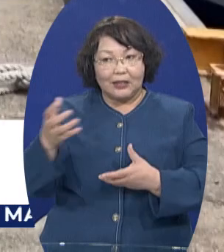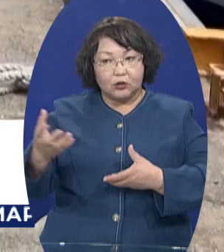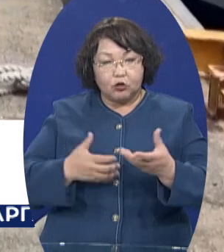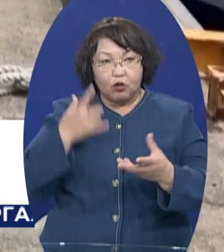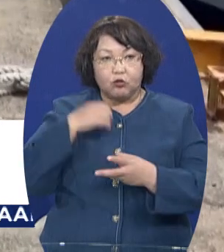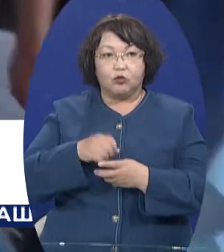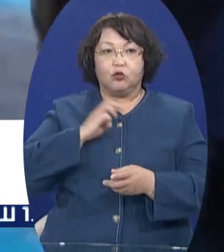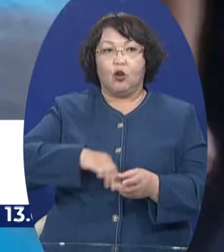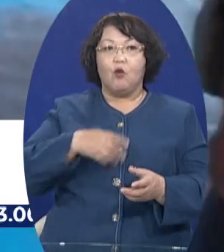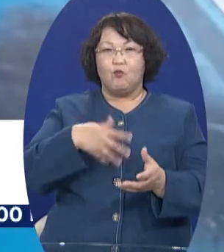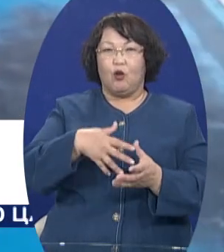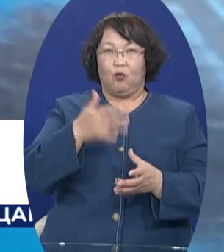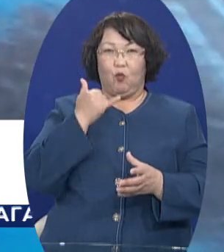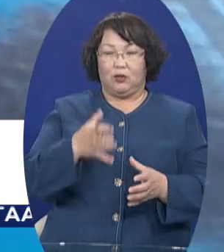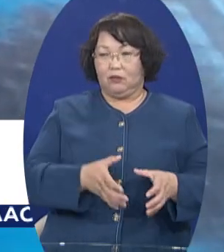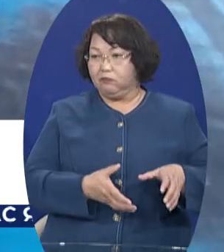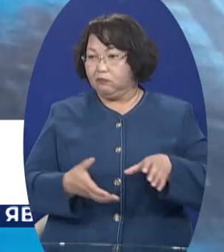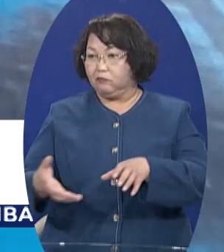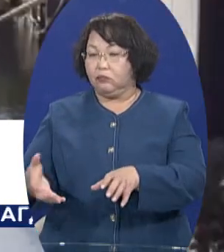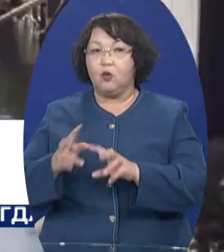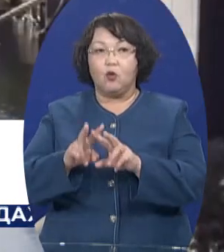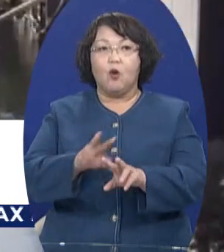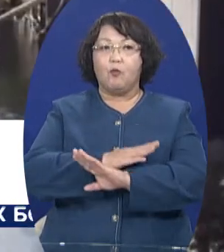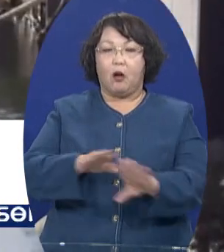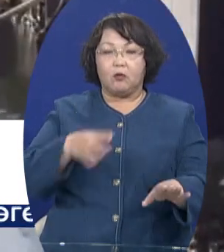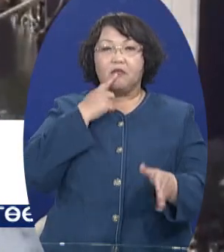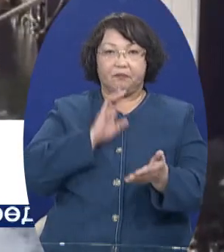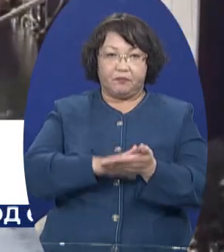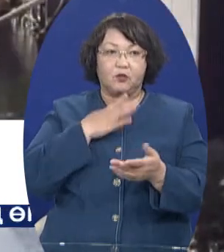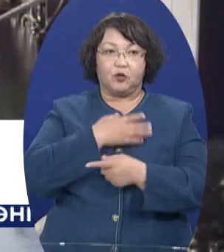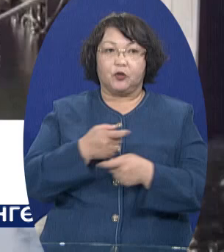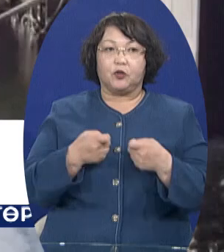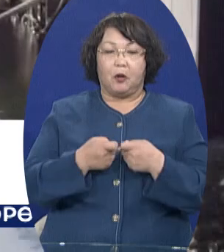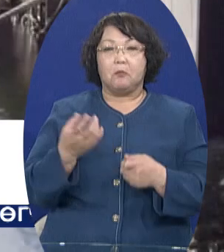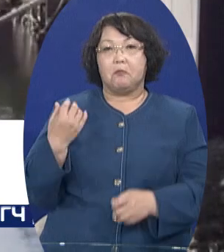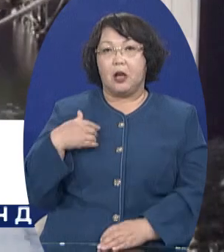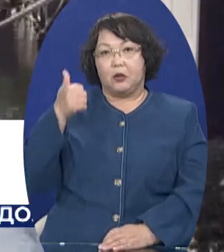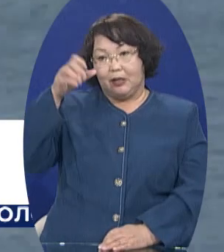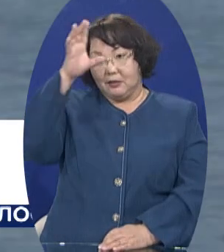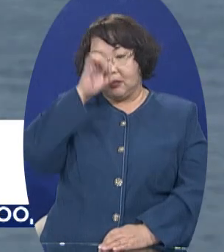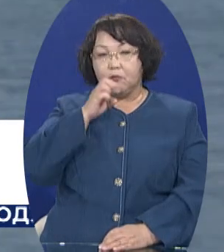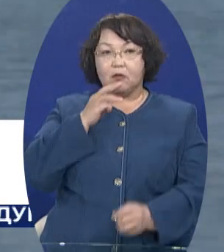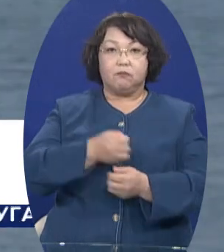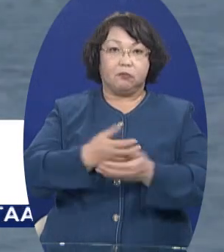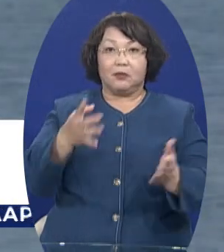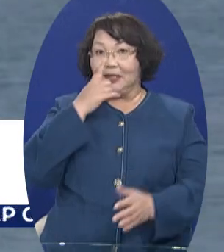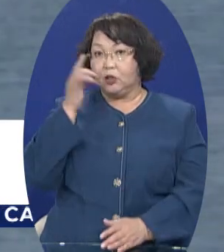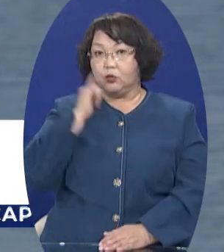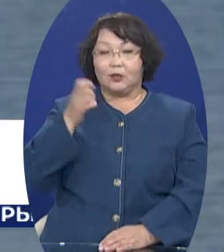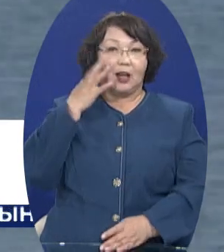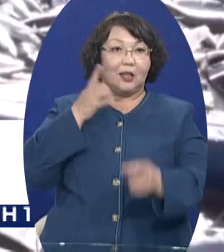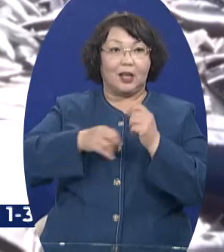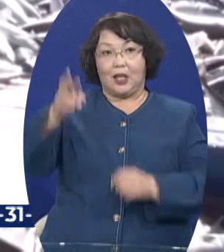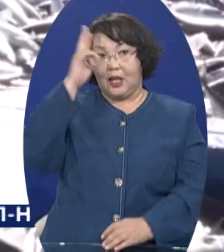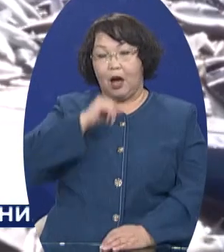далайд цутгах ямар ч ажлыг үргэлжлүүлэхгүй хэмээн тохирч байжээ. Мөн Кишидагийн мэдээллийн дараа бүгд найрамдагтад ард улсын гадаад харилцааны